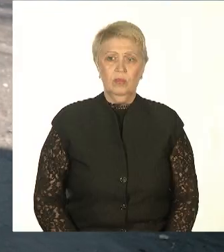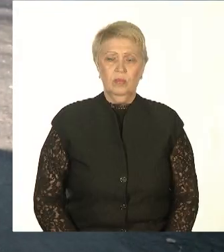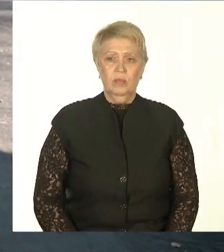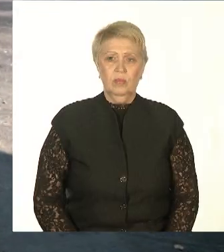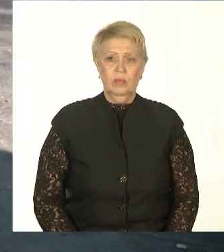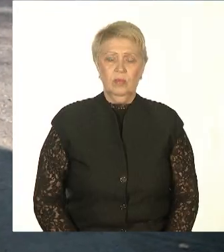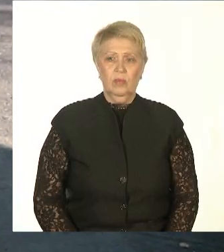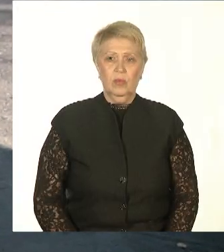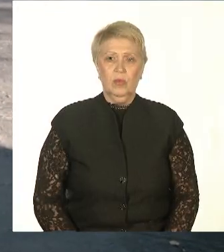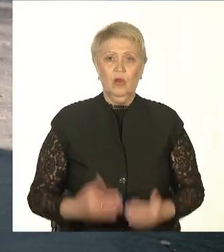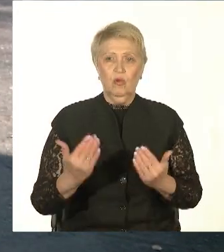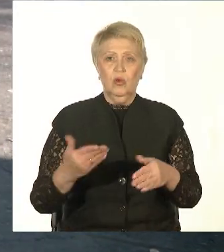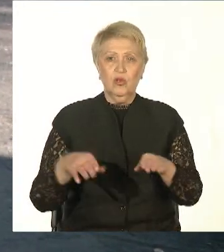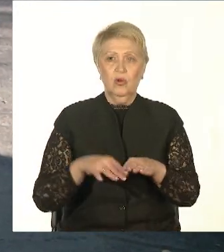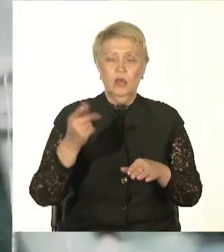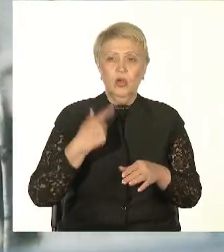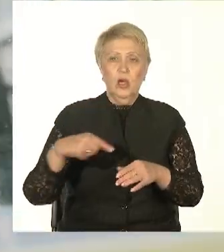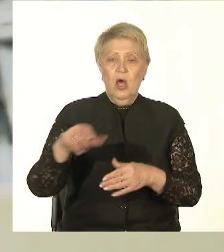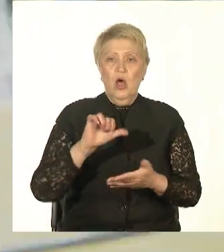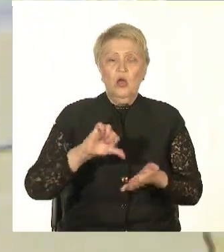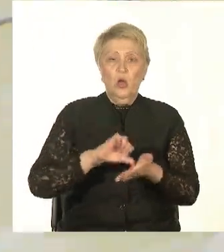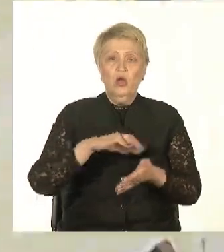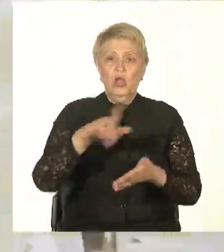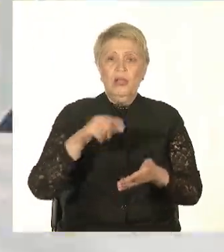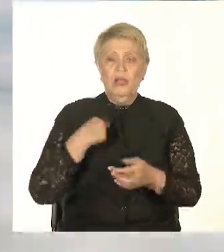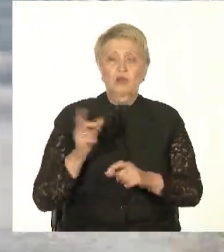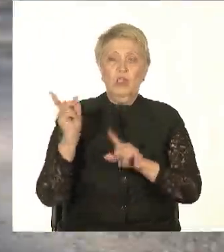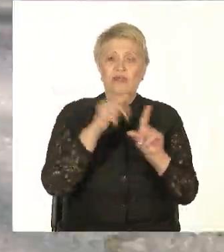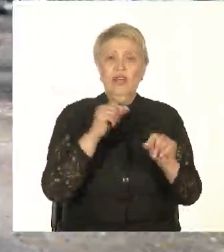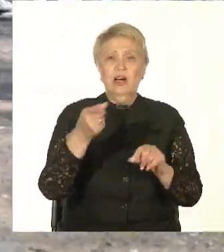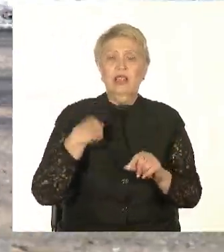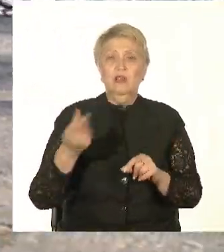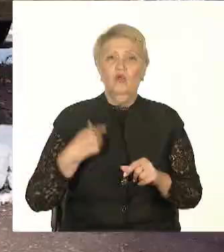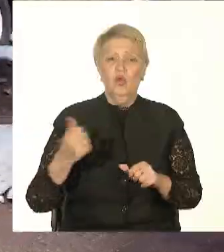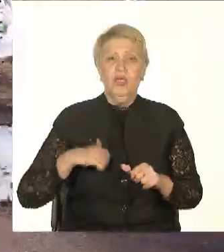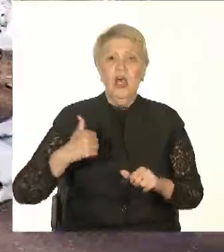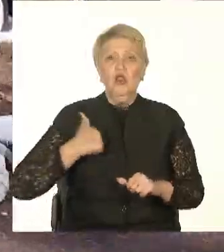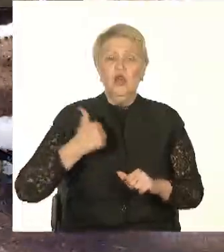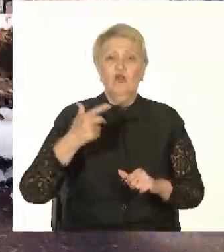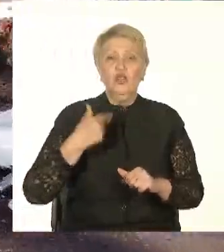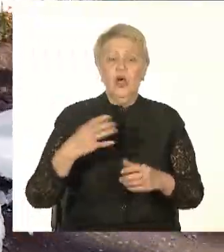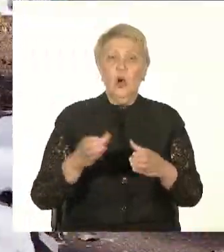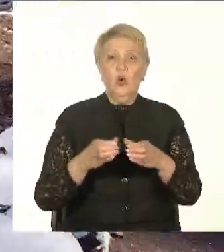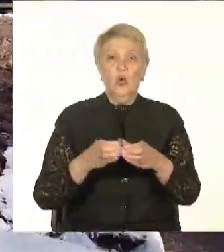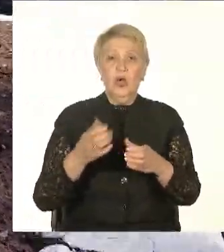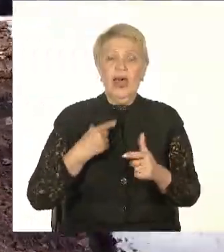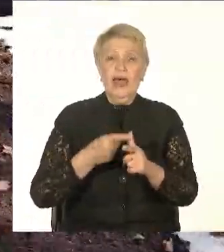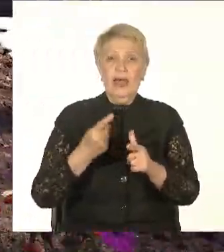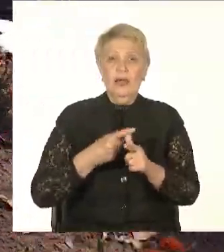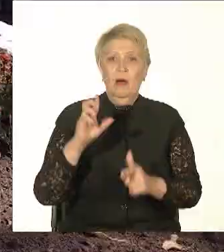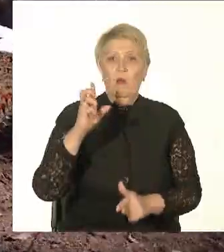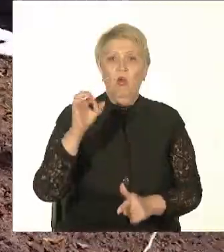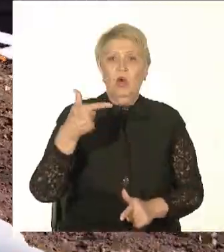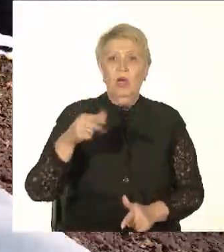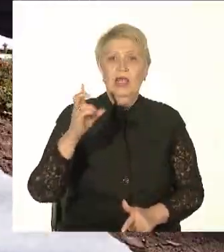Только что на участок границы, где, возможно, произошло нарушение, выехала тревожная группа пограничной заставы имени героя Советского Союза Александра Богданова